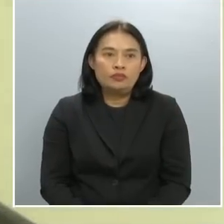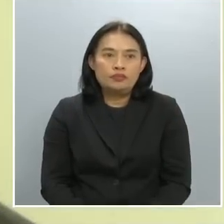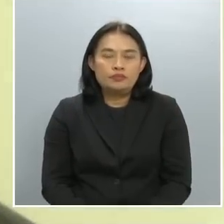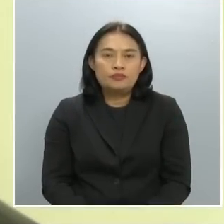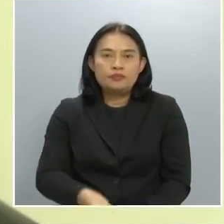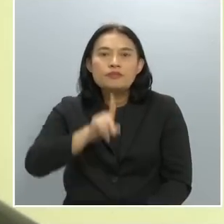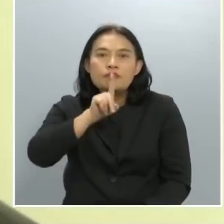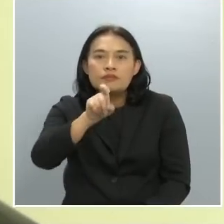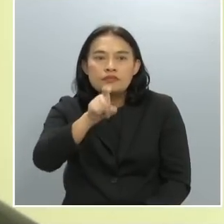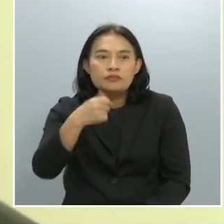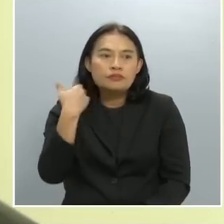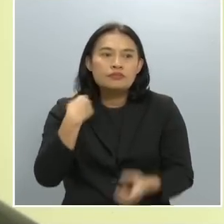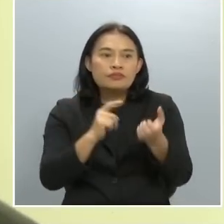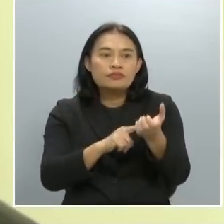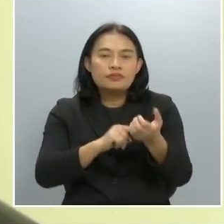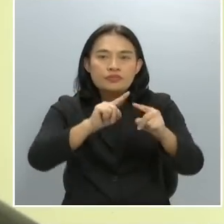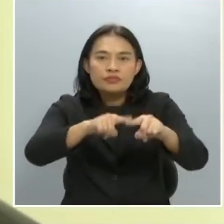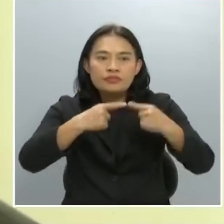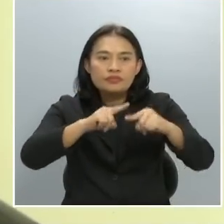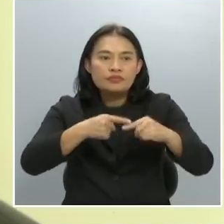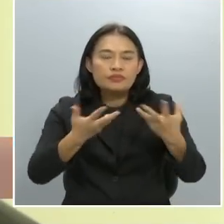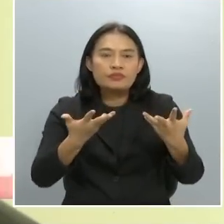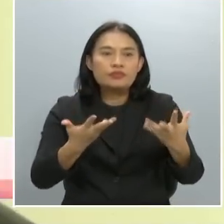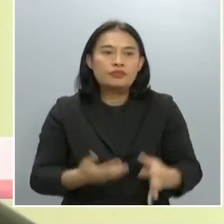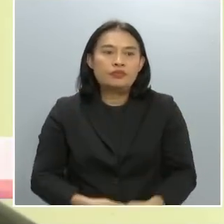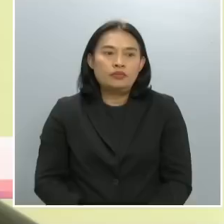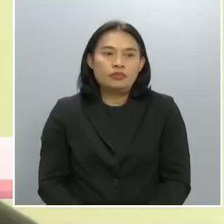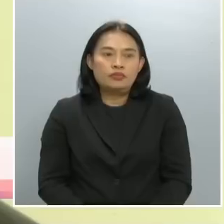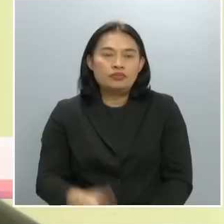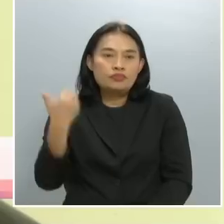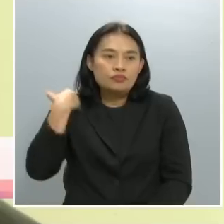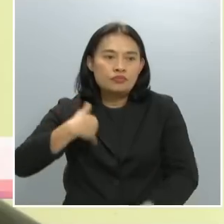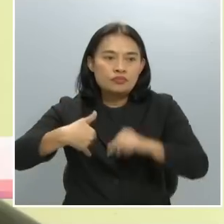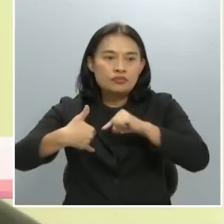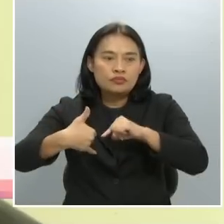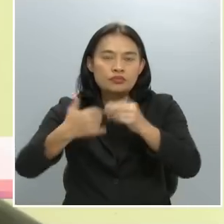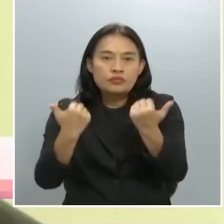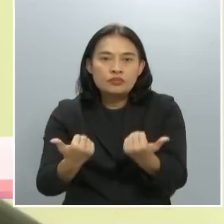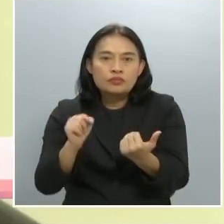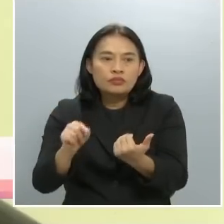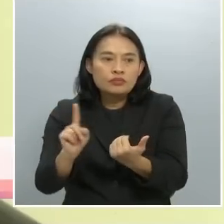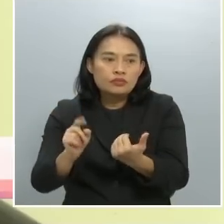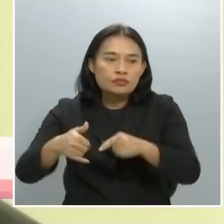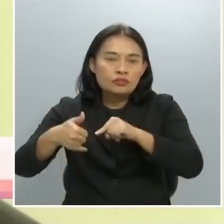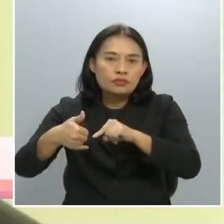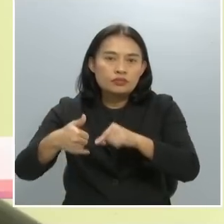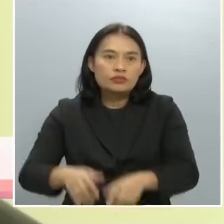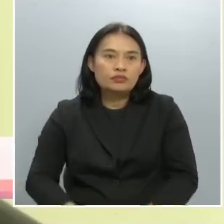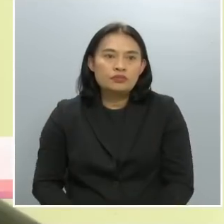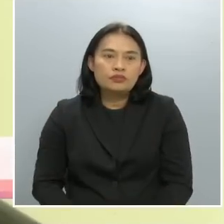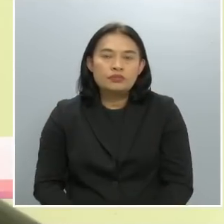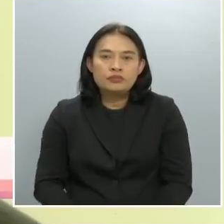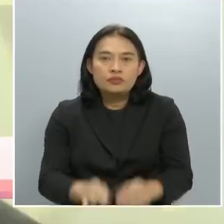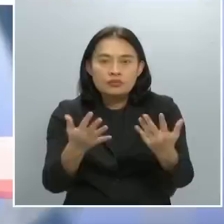ดนึงอะครับ ขอไม่สะดวกตอบเรื่องอะไรเลยค่ะ แล้วตอนนี้ช่างเมาเป็นยังไงบ้างอะฮะได้รับผลกระทบอะไรไหมอะฮะ ไม่สะดวกตอบ